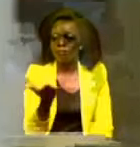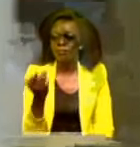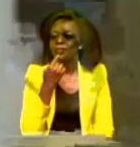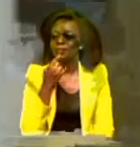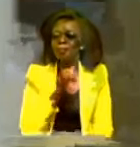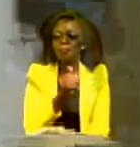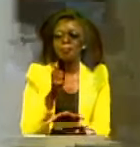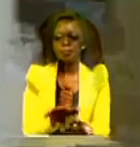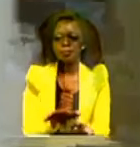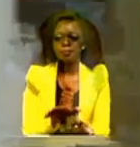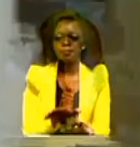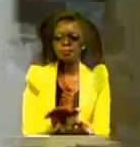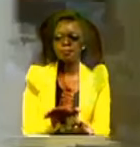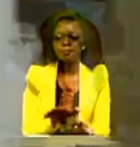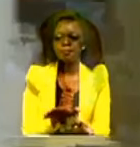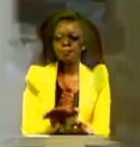amina.